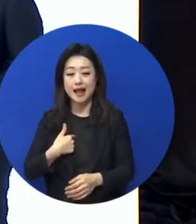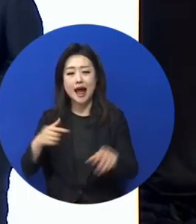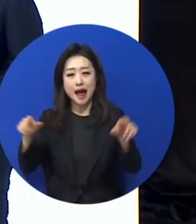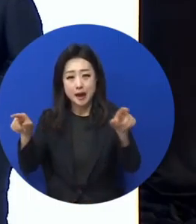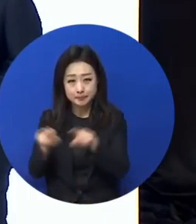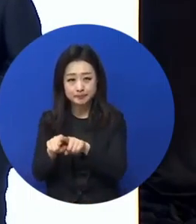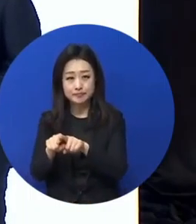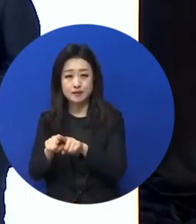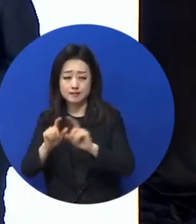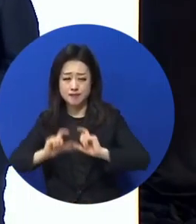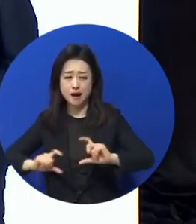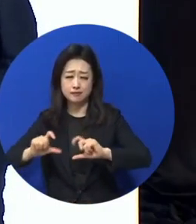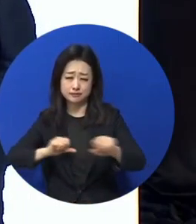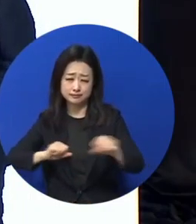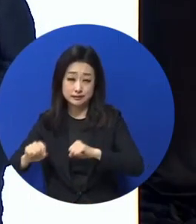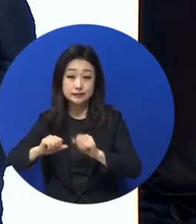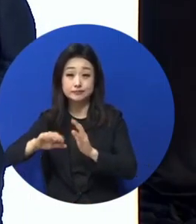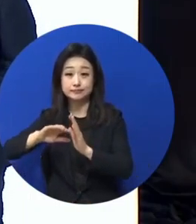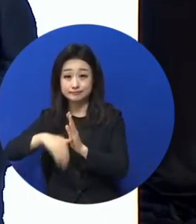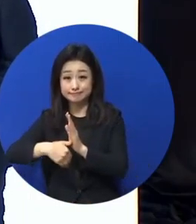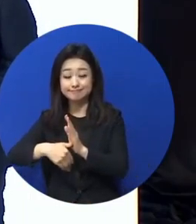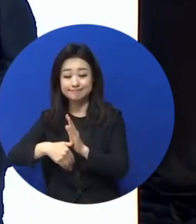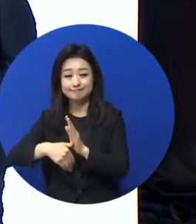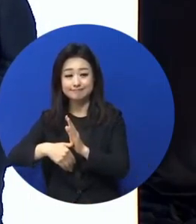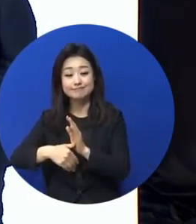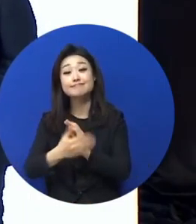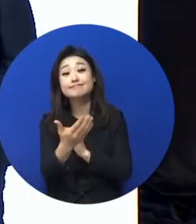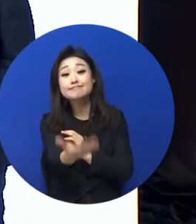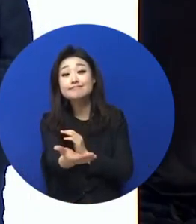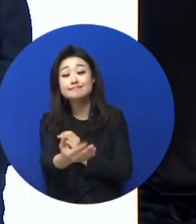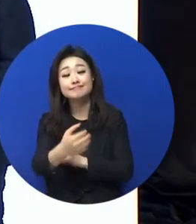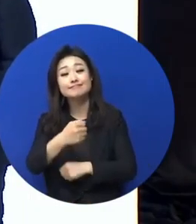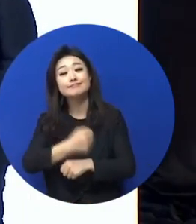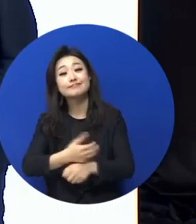없이 뛰어다닐 때 그때 당신은 무엇을 했습니까?